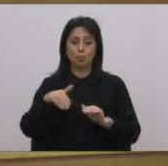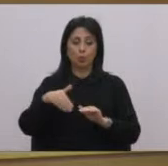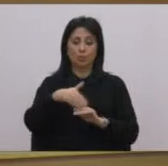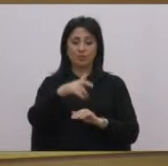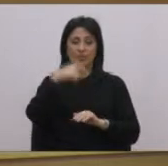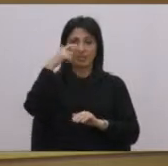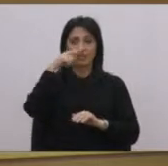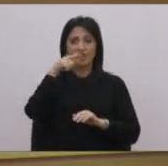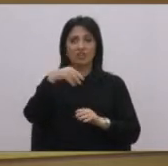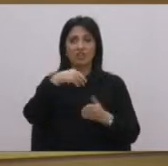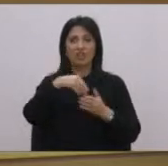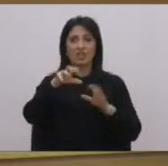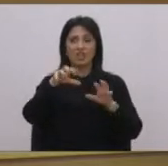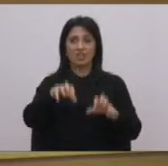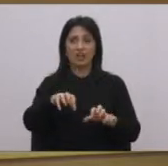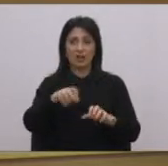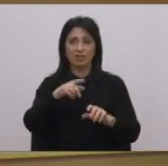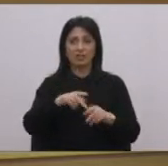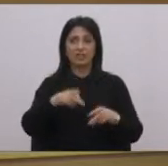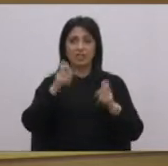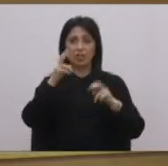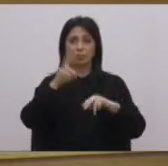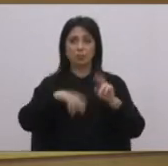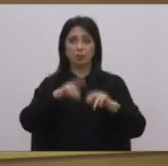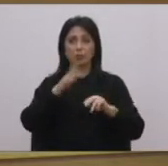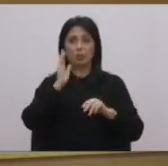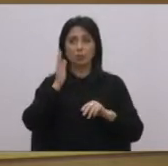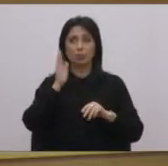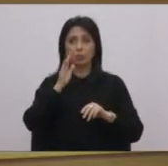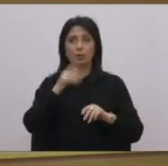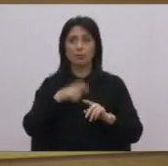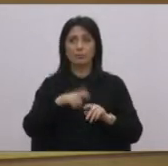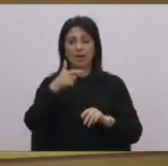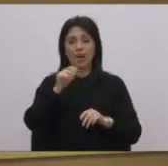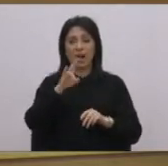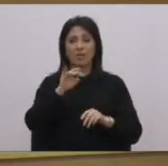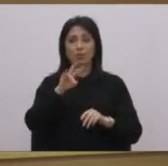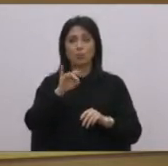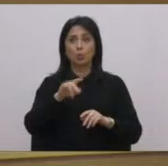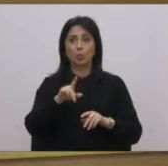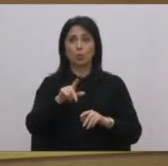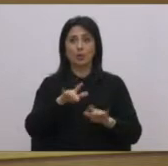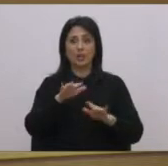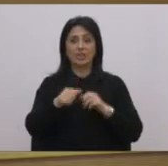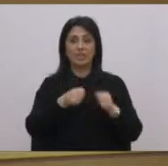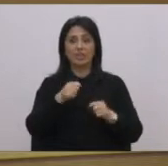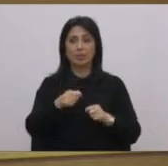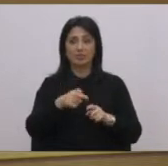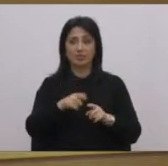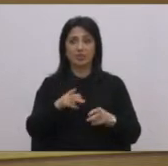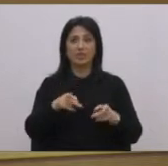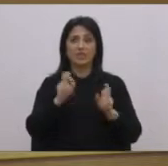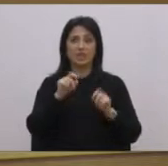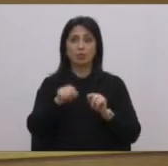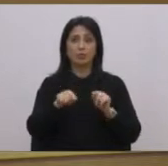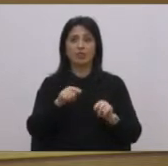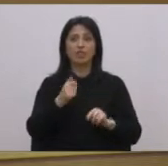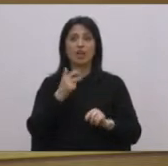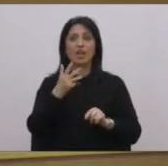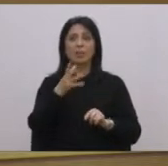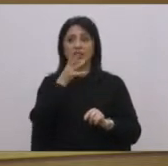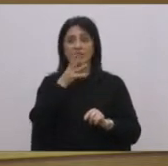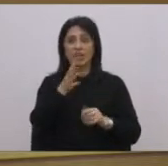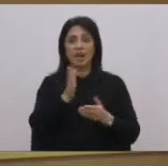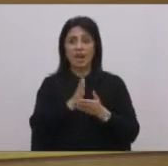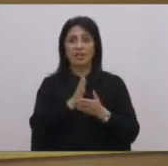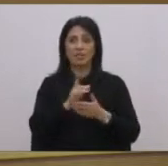ბიძინა ივანიშვილმა იყიდა და სადაც სასტუმრო მშენებლობას აპირებდა და განმუხურელების დასაქმებას აპირებდა ან სასტუმროში, რამდენიმე წელი